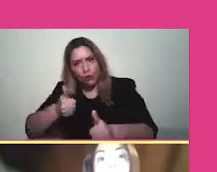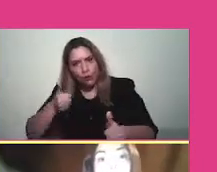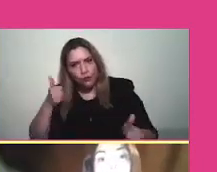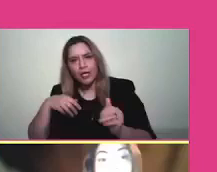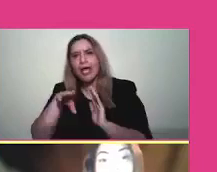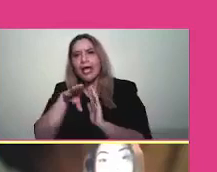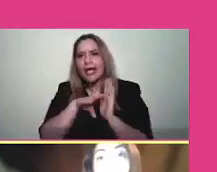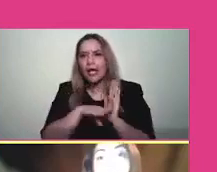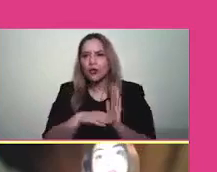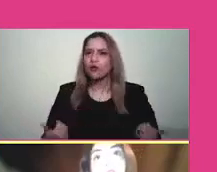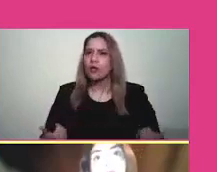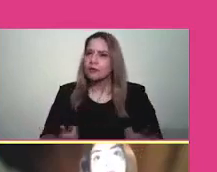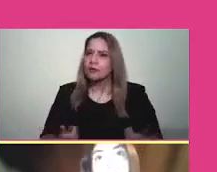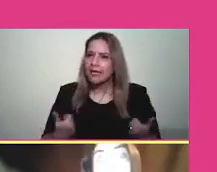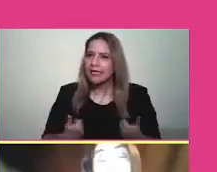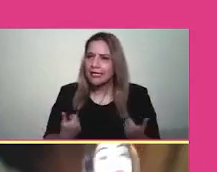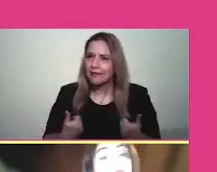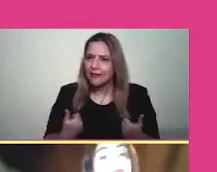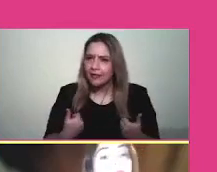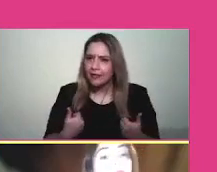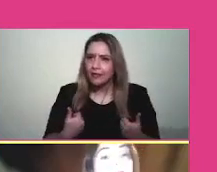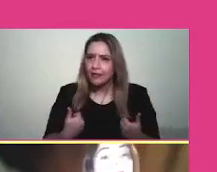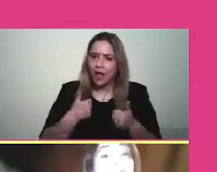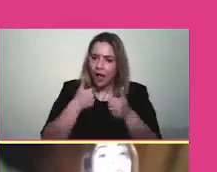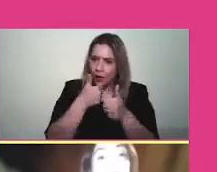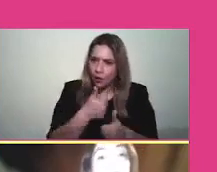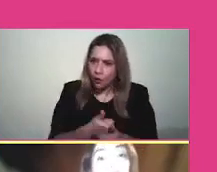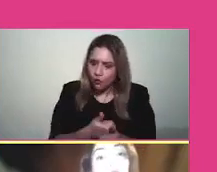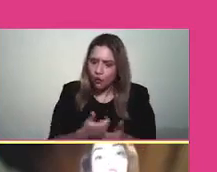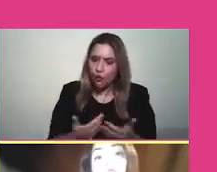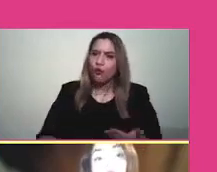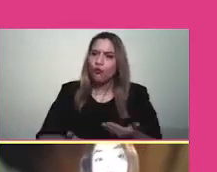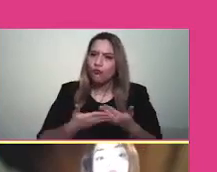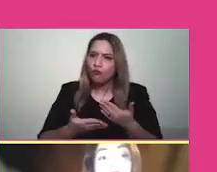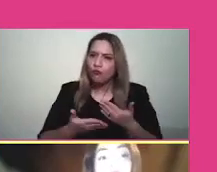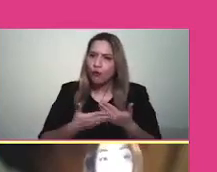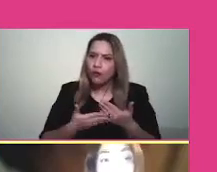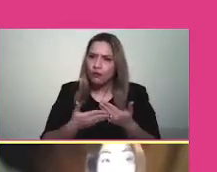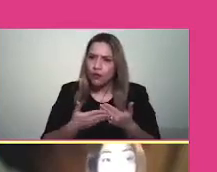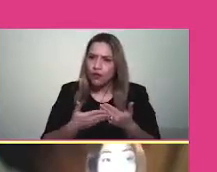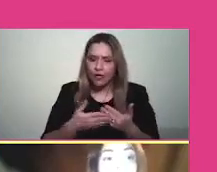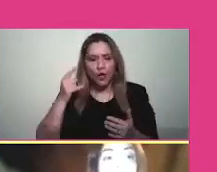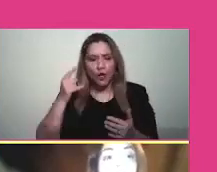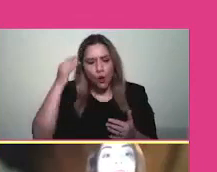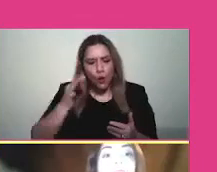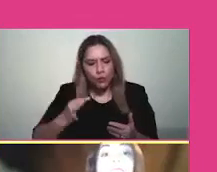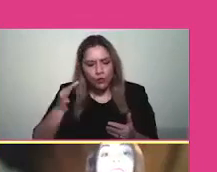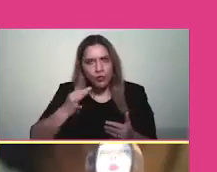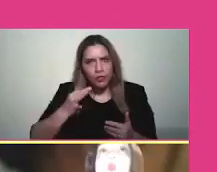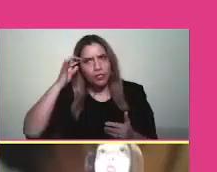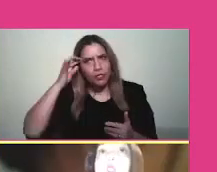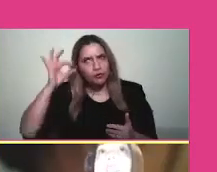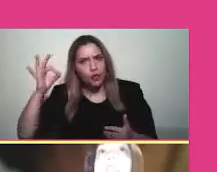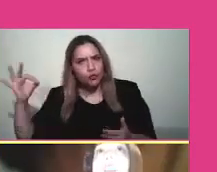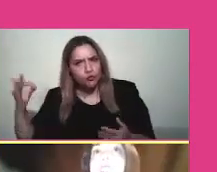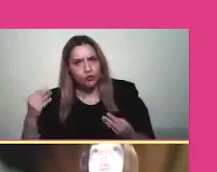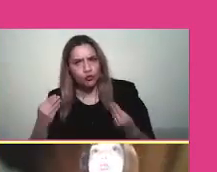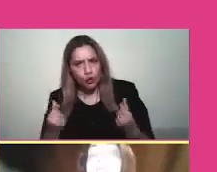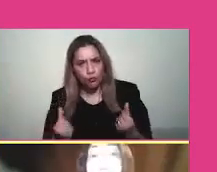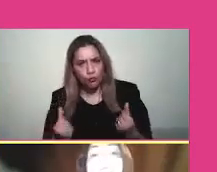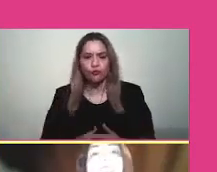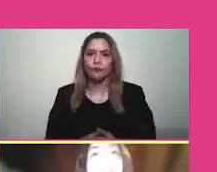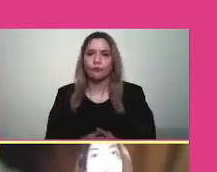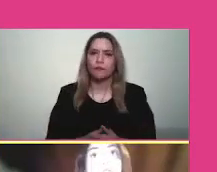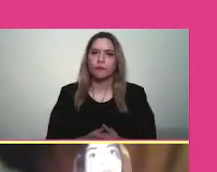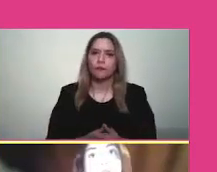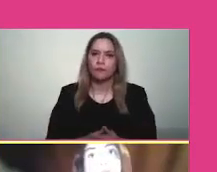κανόνες παιχνιδιού μας βοηθάει να ενισχύσουμε το λογικό συλλογισμό. Πολύ στην άνοια βοηθάνε